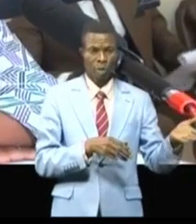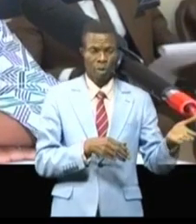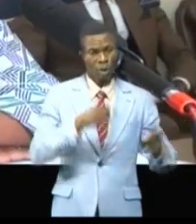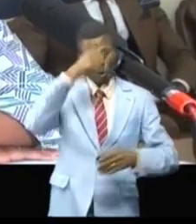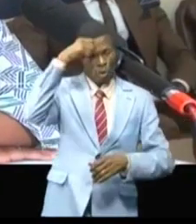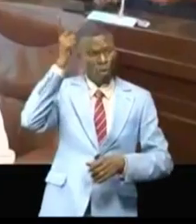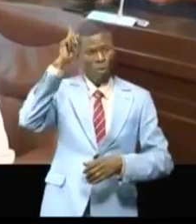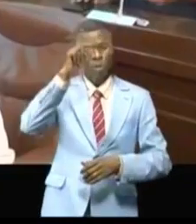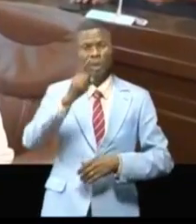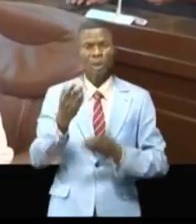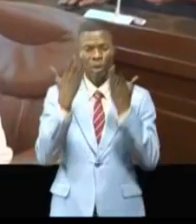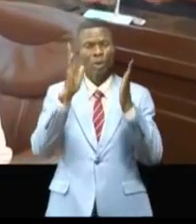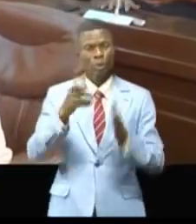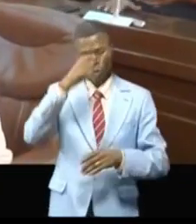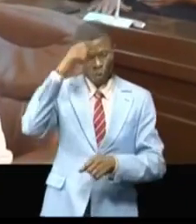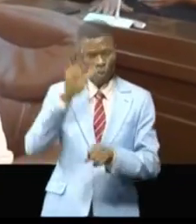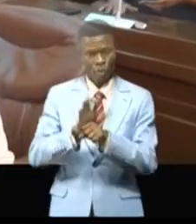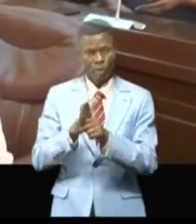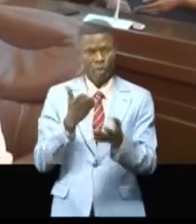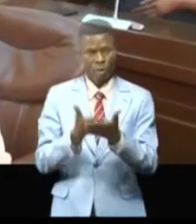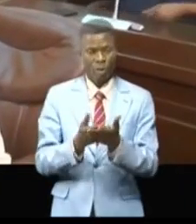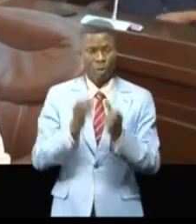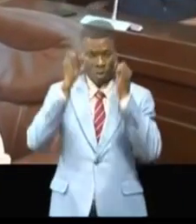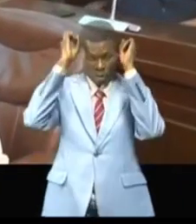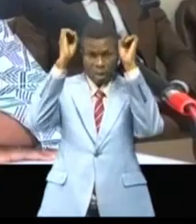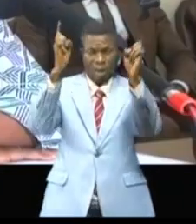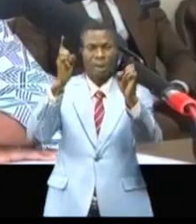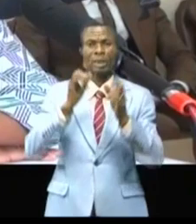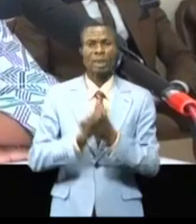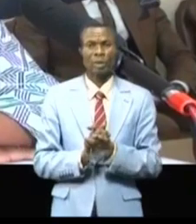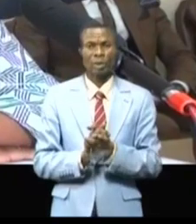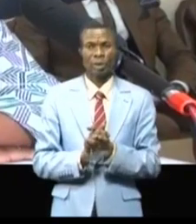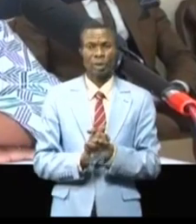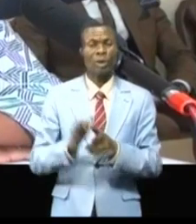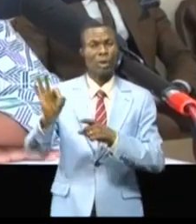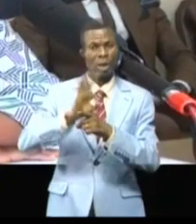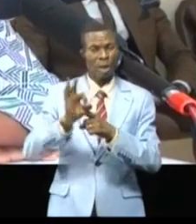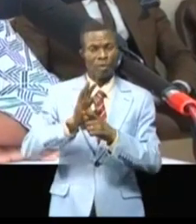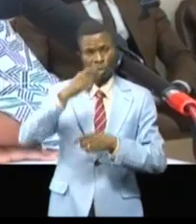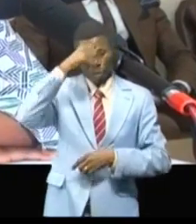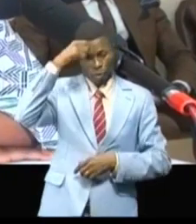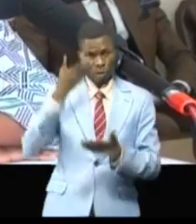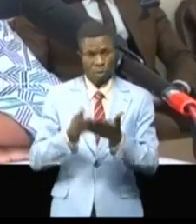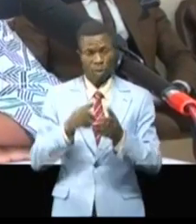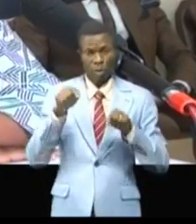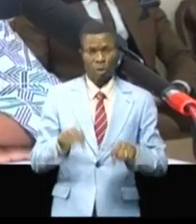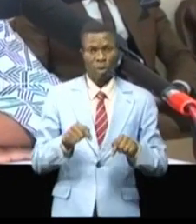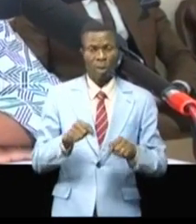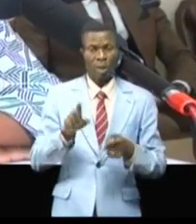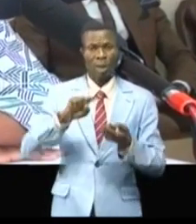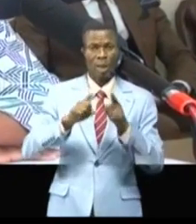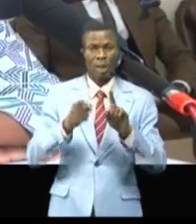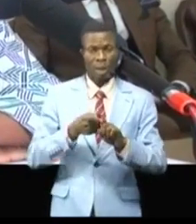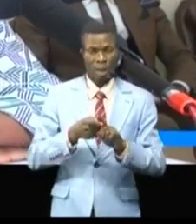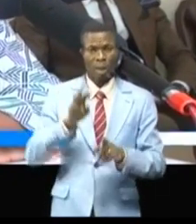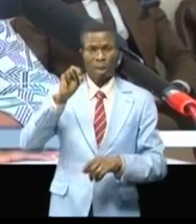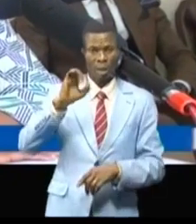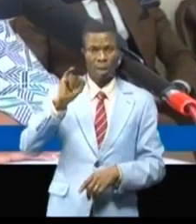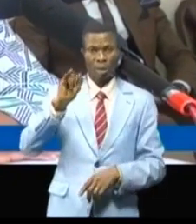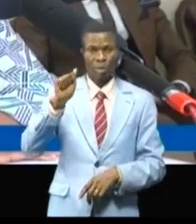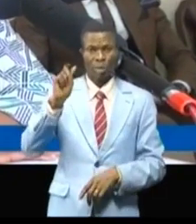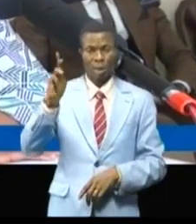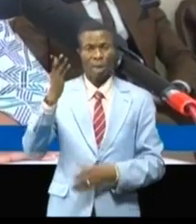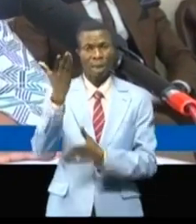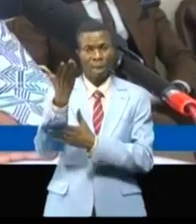souffrent les étudiants, l'éducation, la formation. Aujourd'hui, les amis du MIEC nous lancent ces